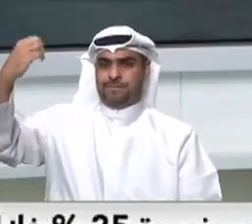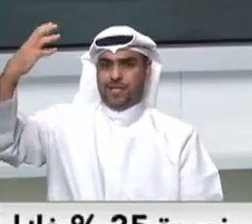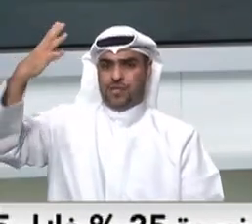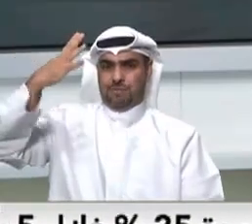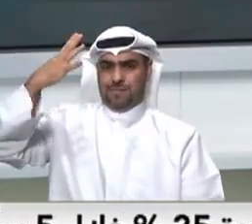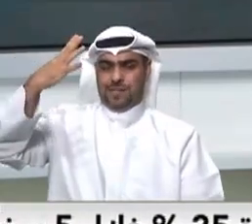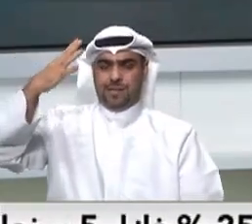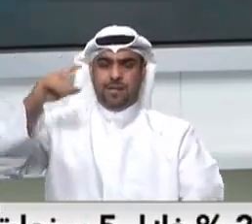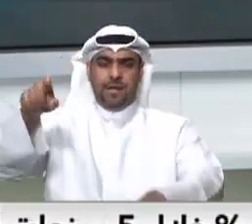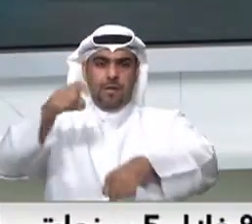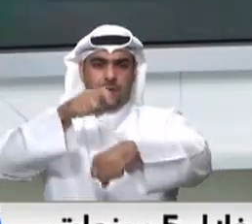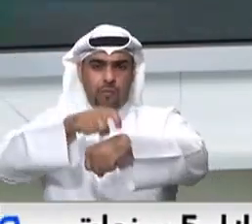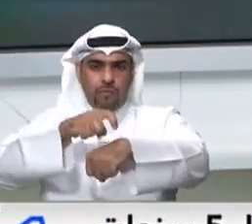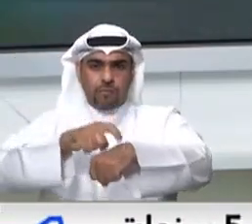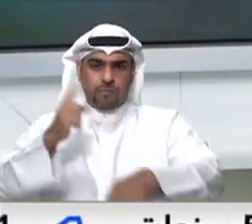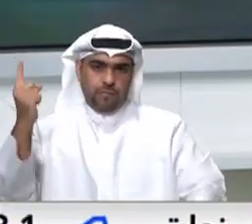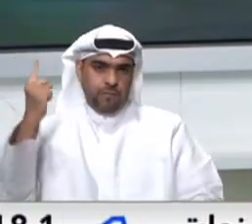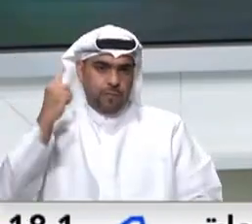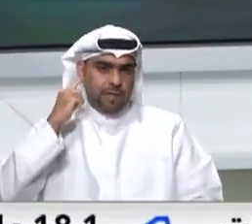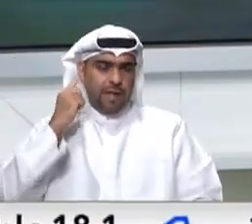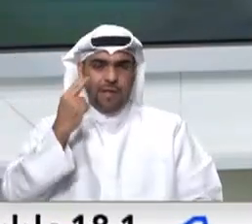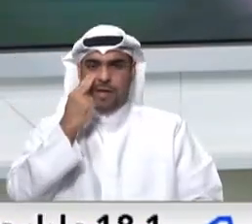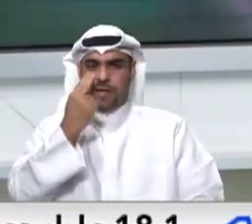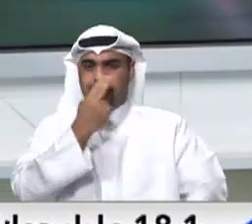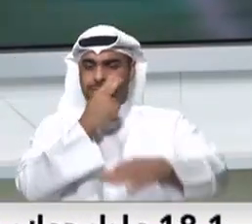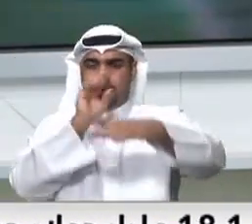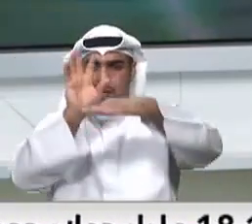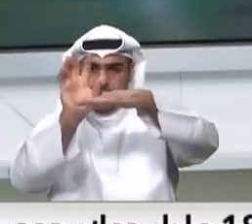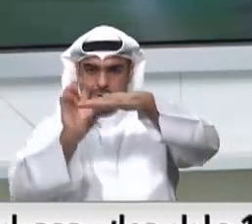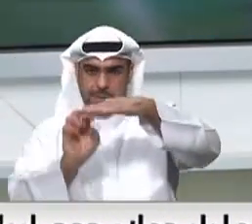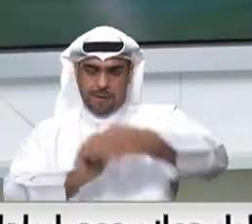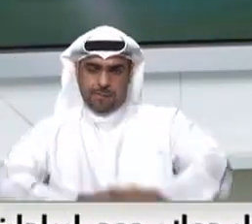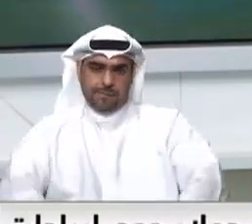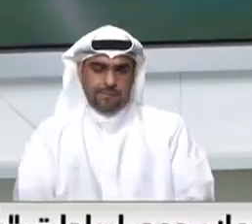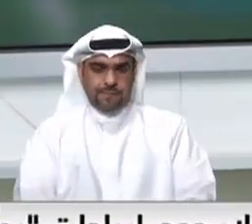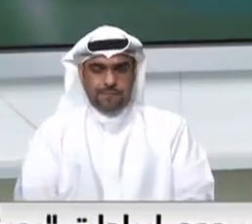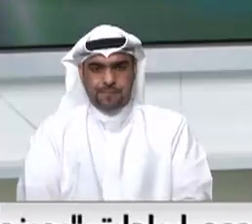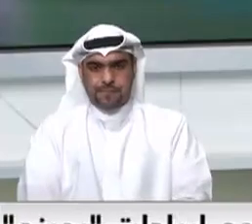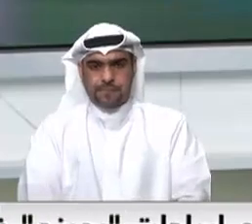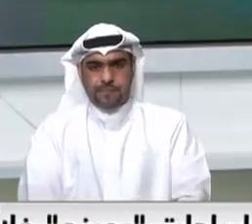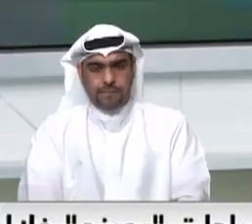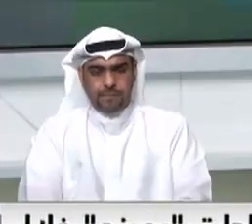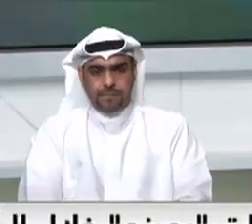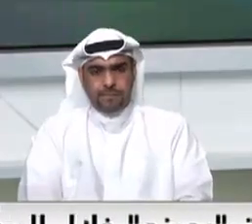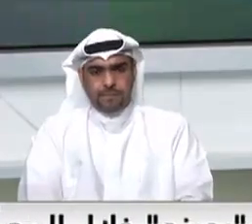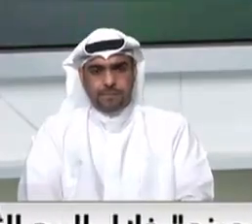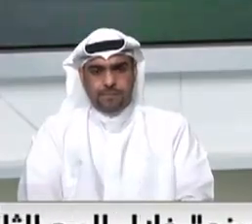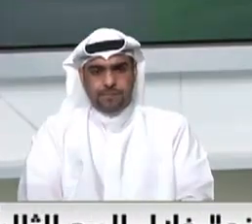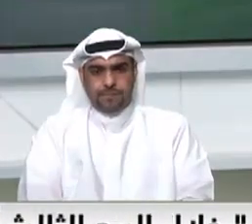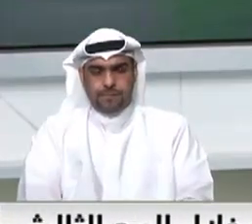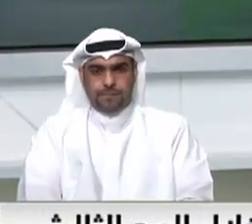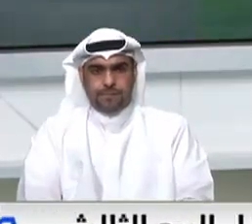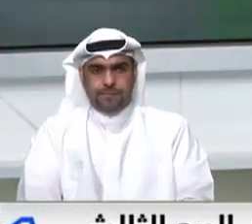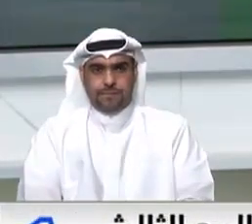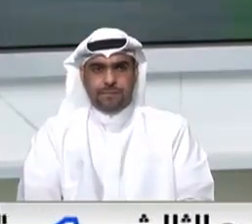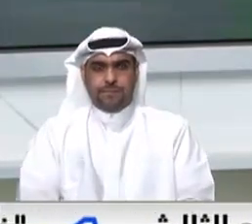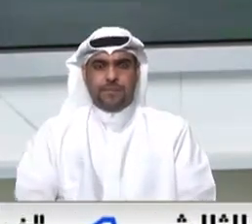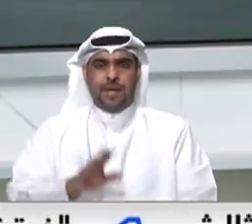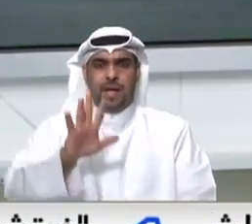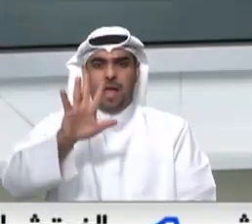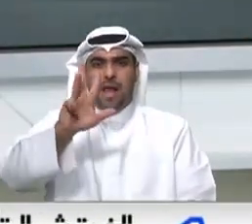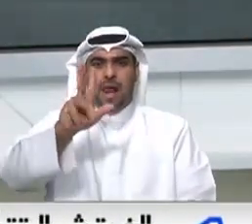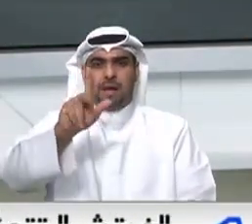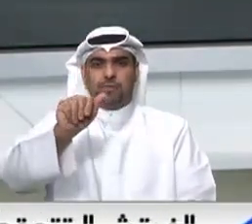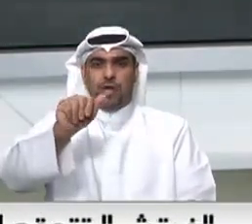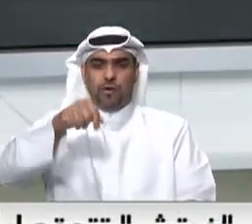الشمس الساعه 5 و56 اما موعد اذان المغرب الساعه 5 و7 دقائق اما الطقس المتوقع في